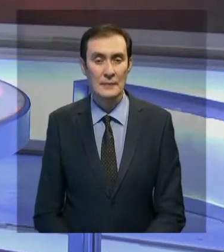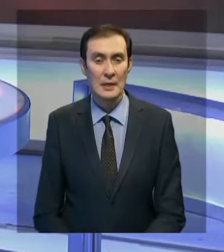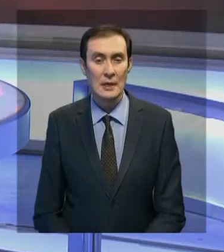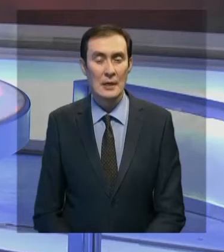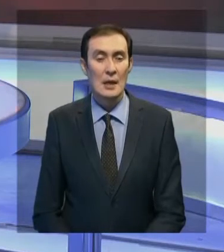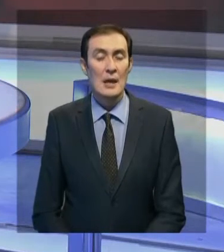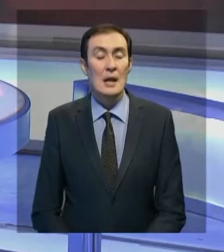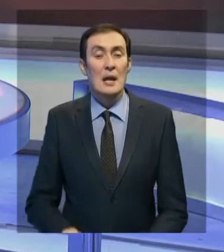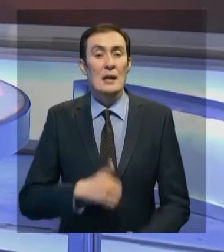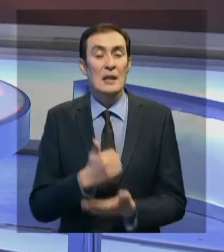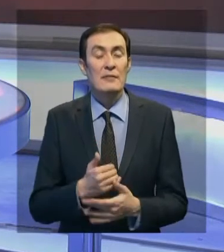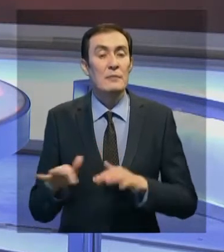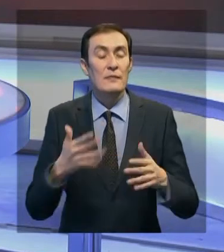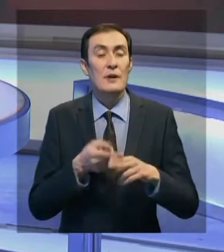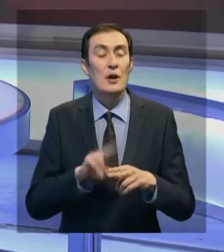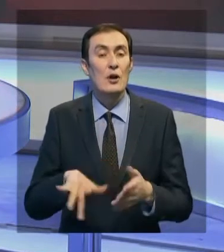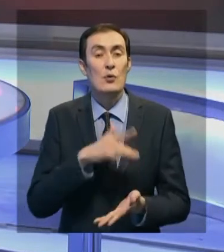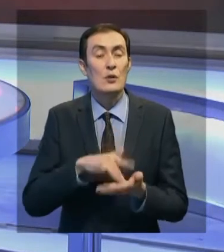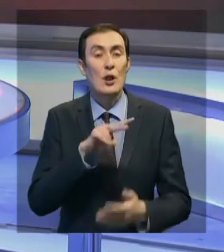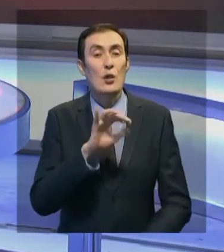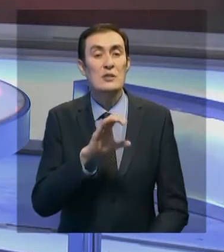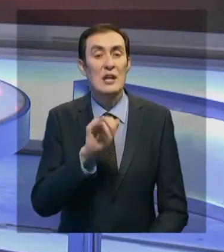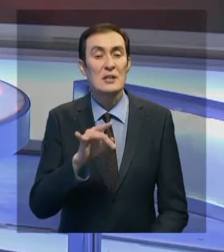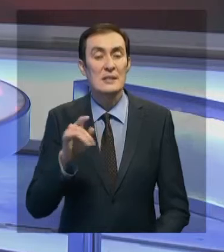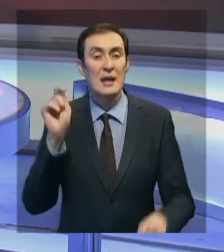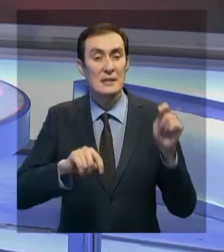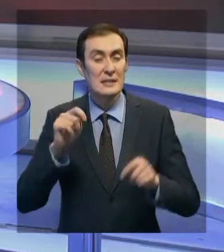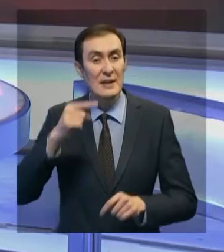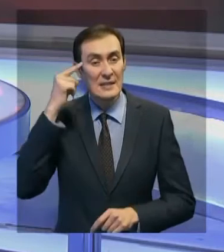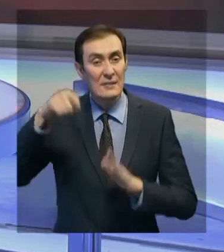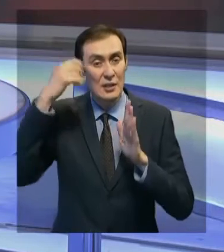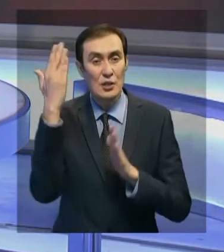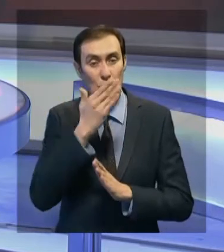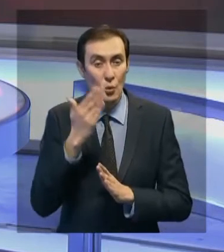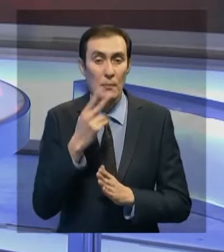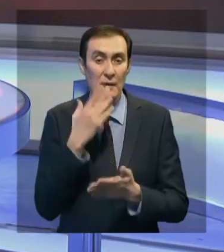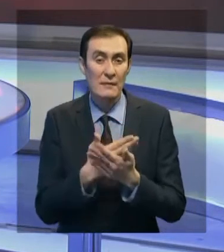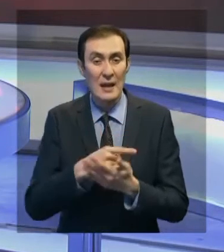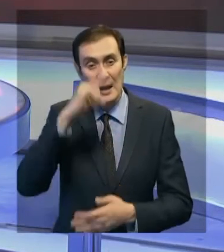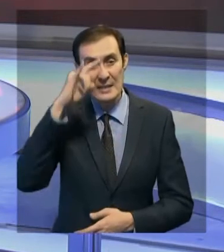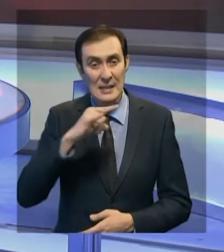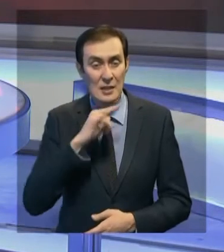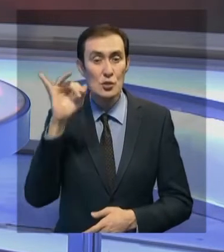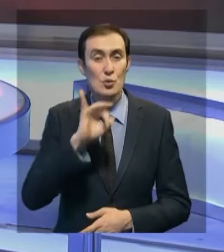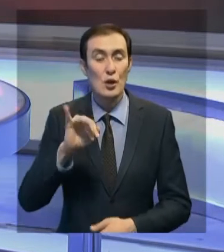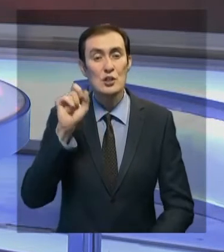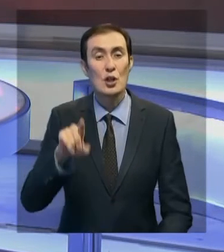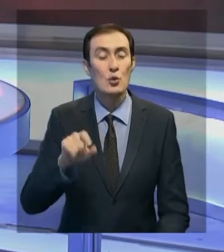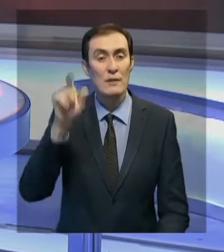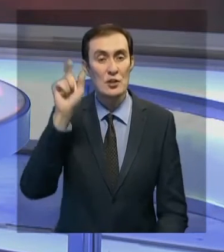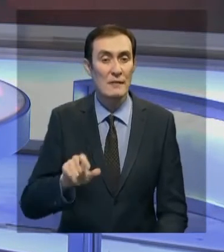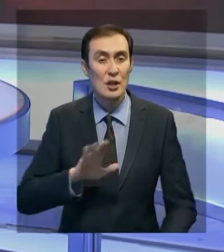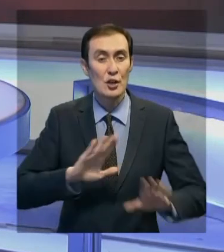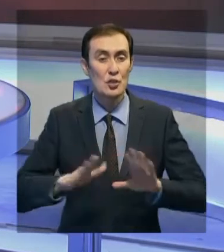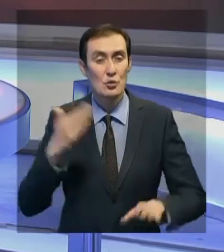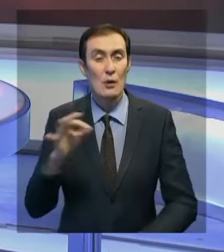Одним из главных событий, проходящего в эти дни в Лос-Анджелесе фестиваля азиатского кино, стала премьера документального фильма «Казах. История золотого